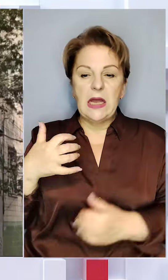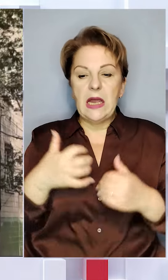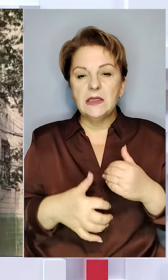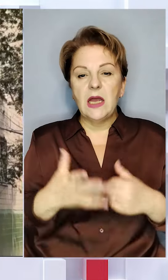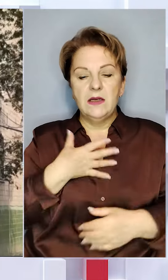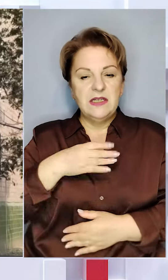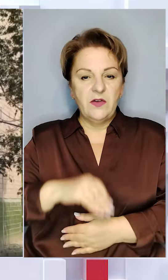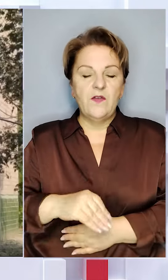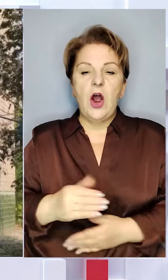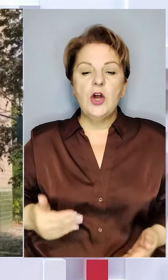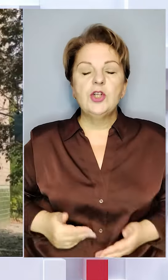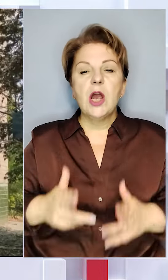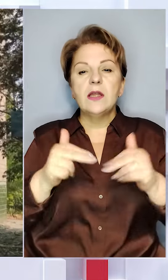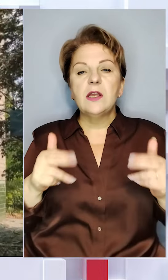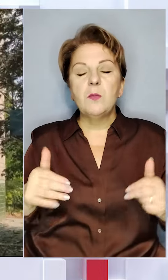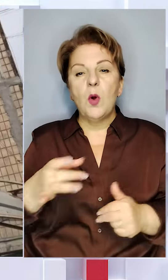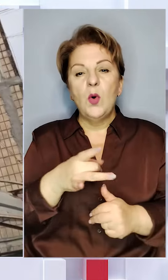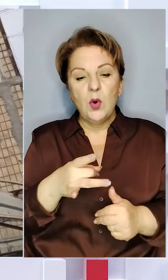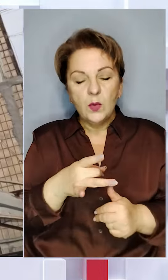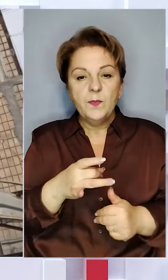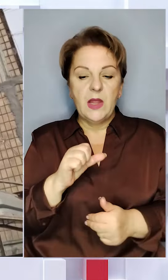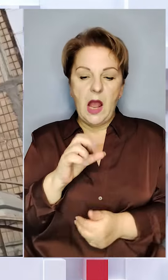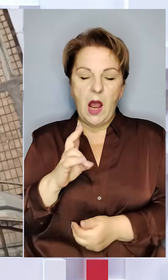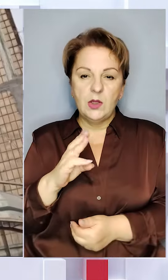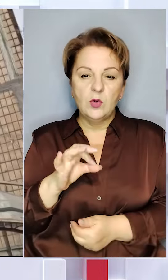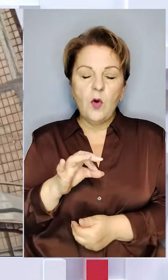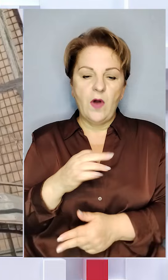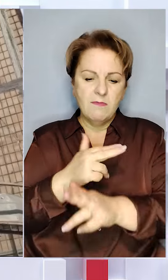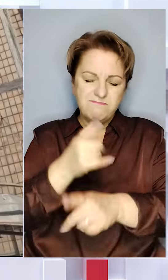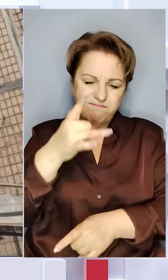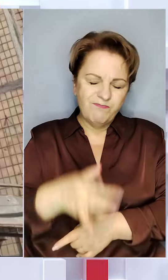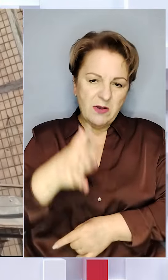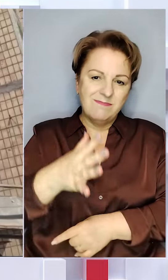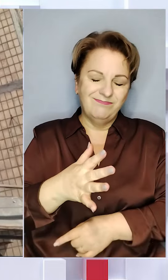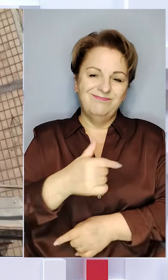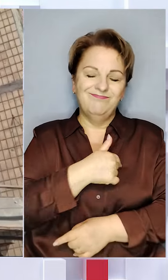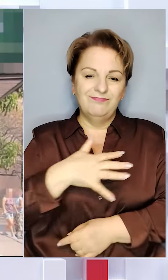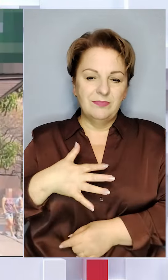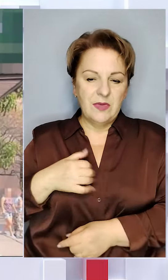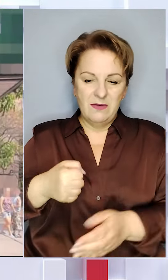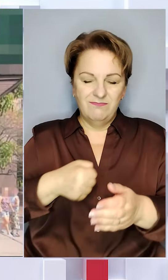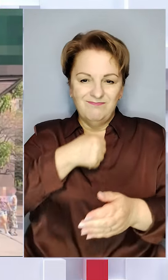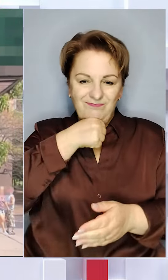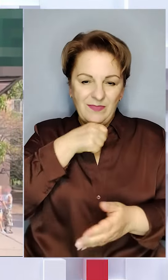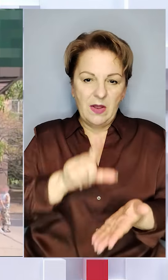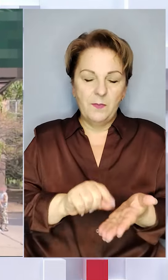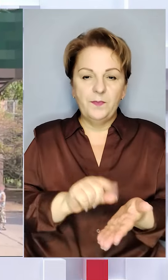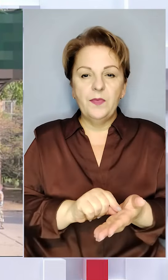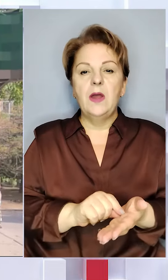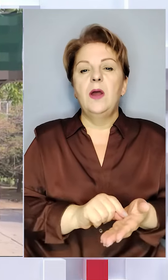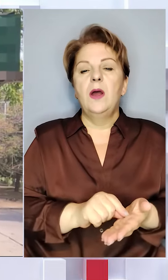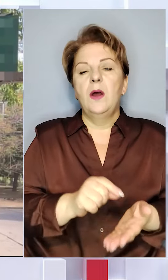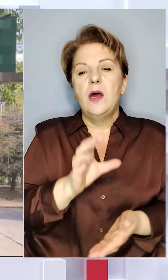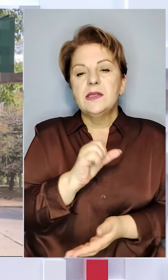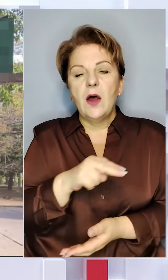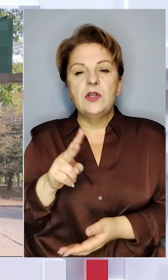на Херсонщині. Загибла жителька Дніпровського району міста. В Антонівці під удар з дрона потрапив пенсіонер. У Садовому та